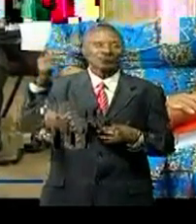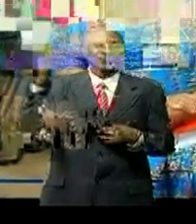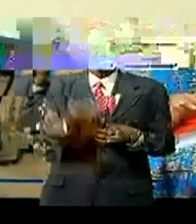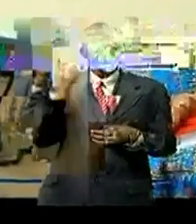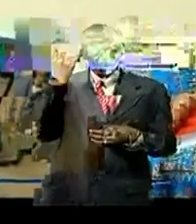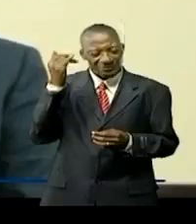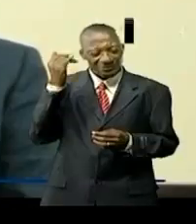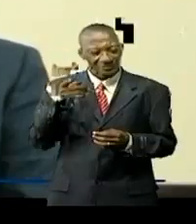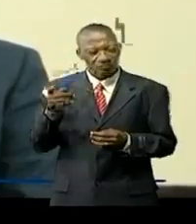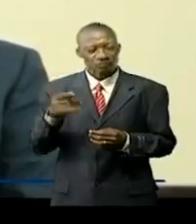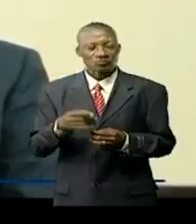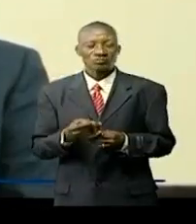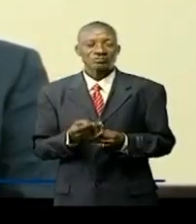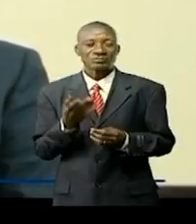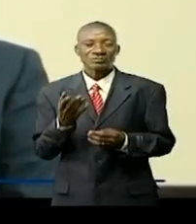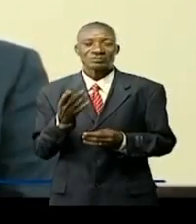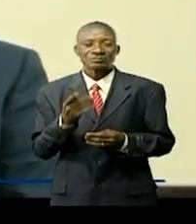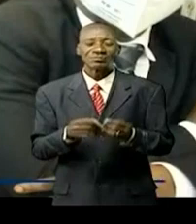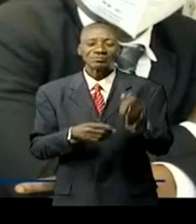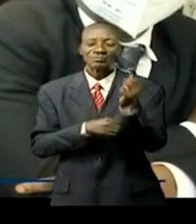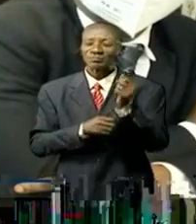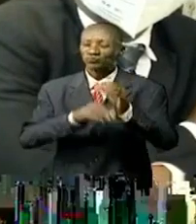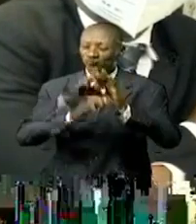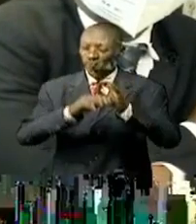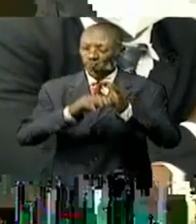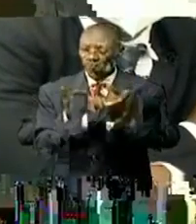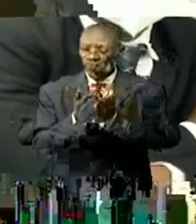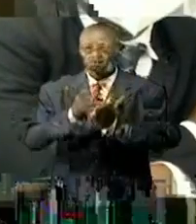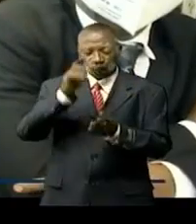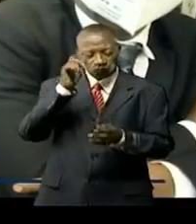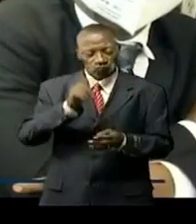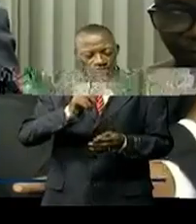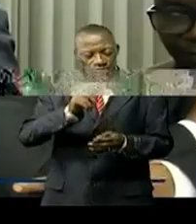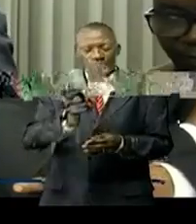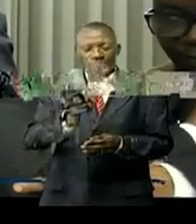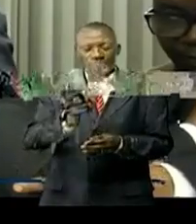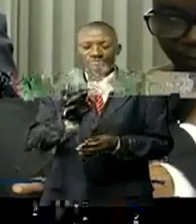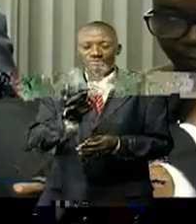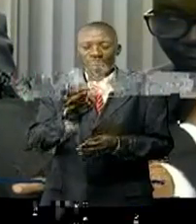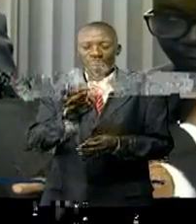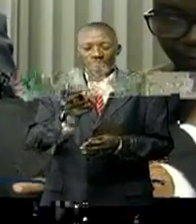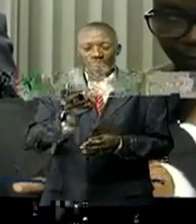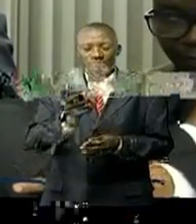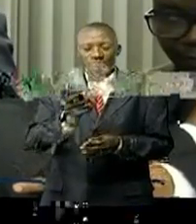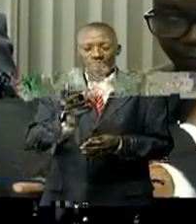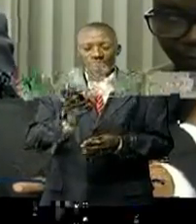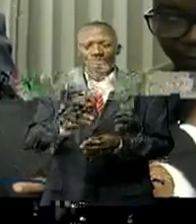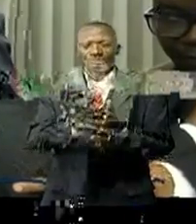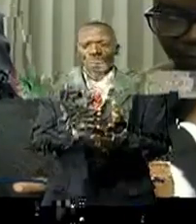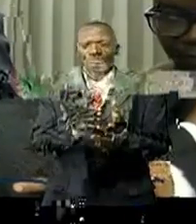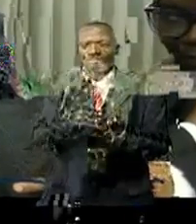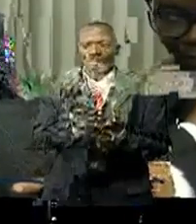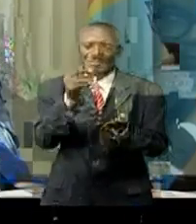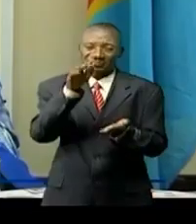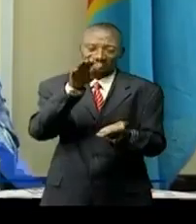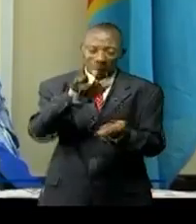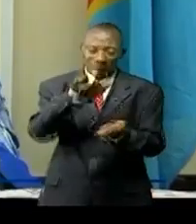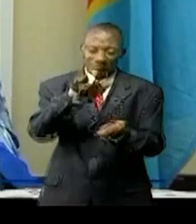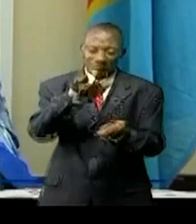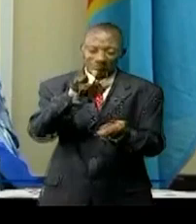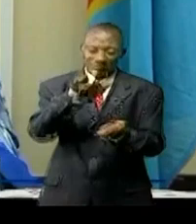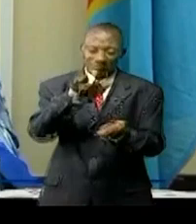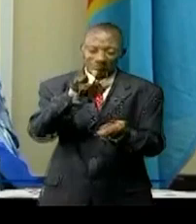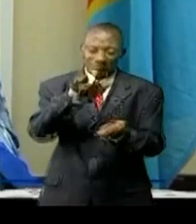couverture d'accéder aux soins et services de qualité à un coût abordable. Des infirmiers de la République démocratique